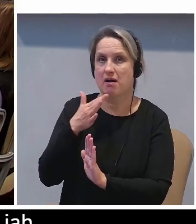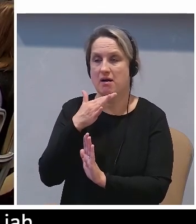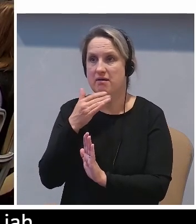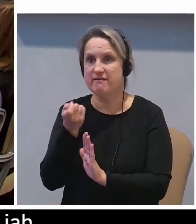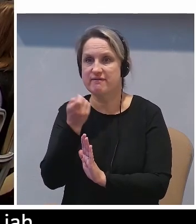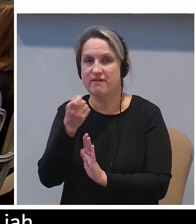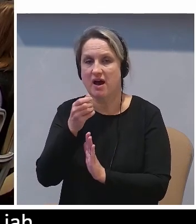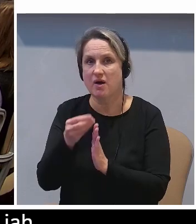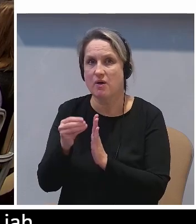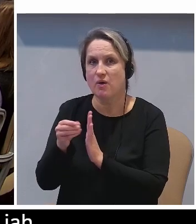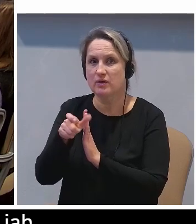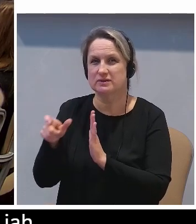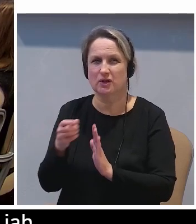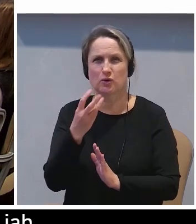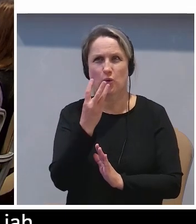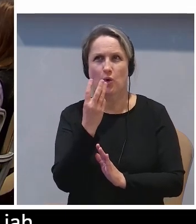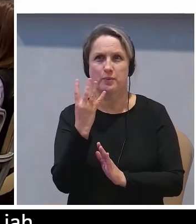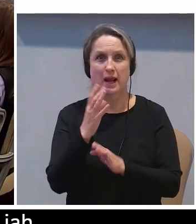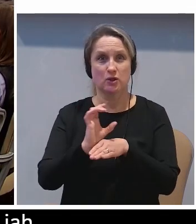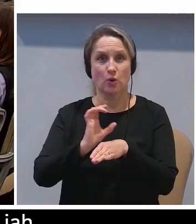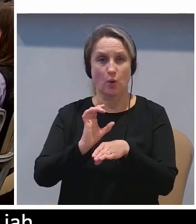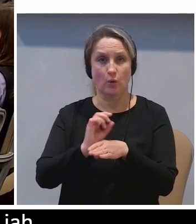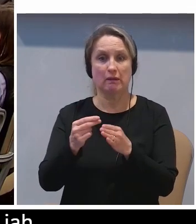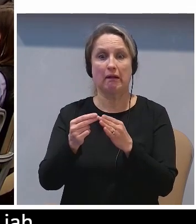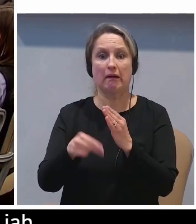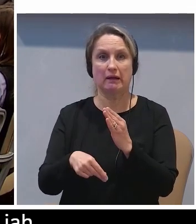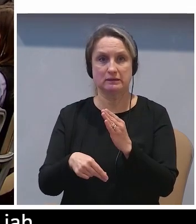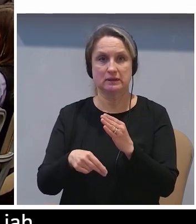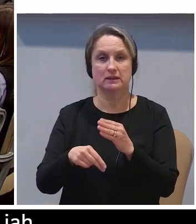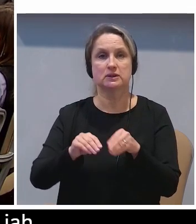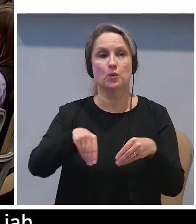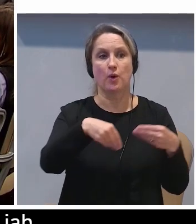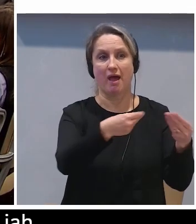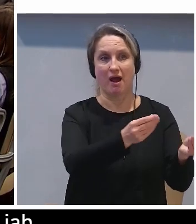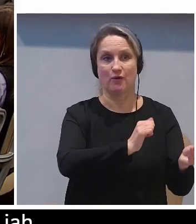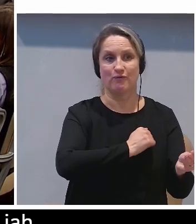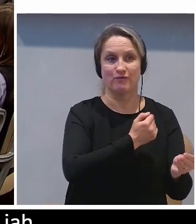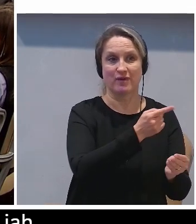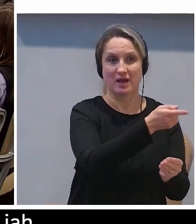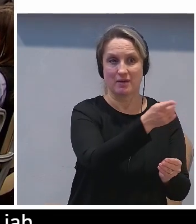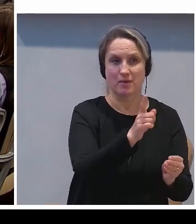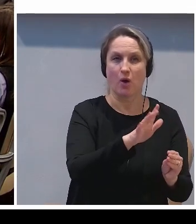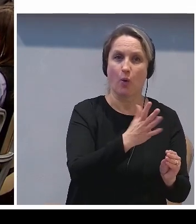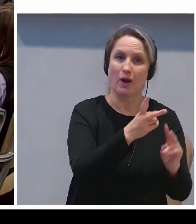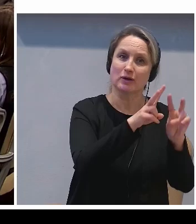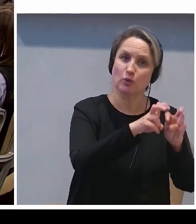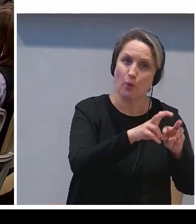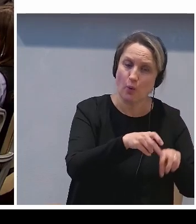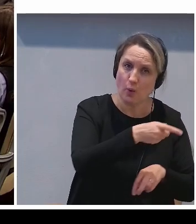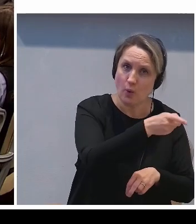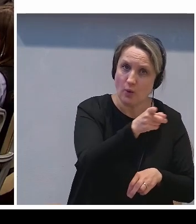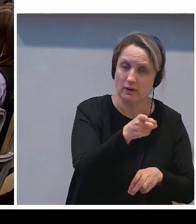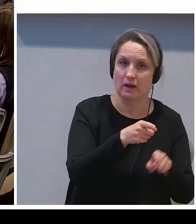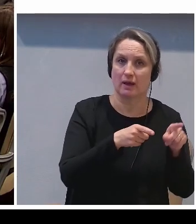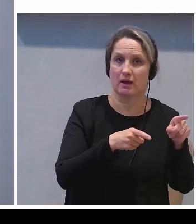4 toodet, mille litsentsid oleme üle andnud ettevõtetele, et nad teeksid läbi uuringud,